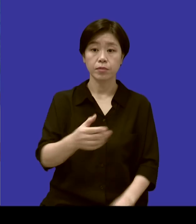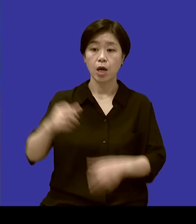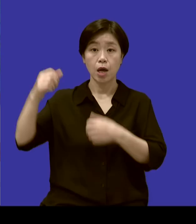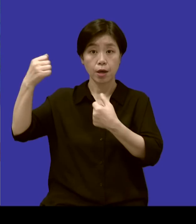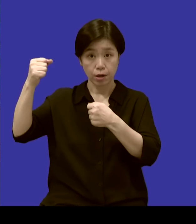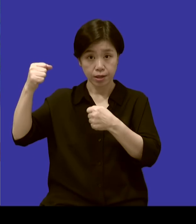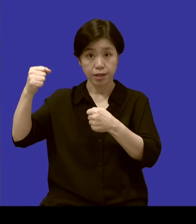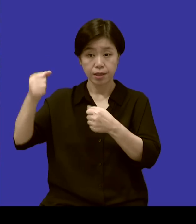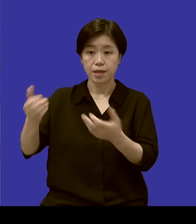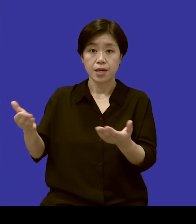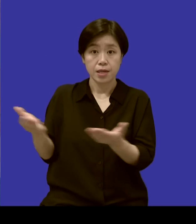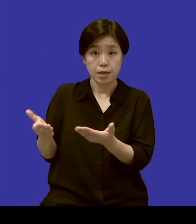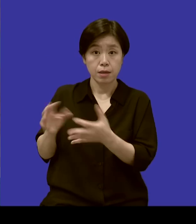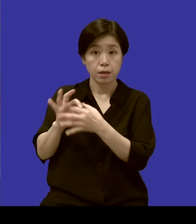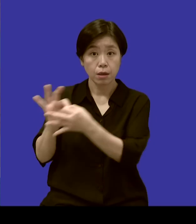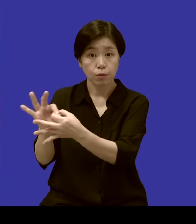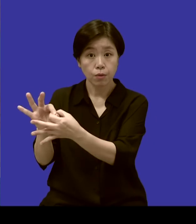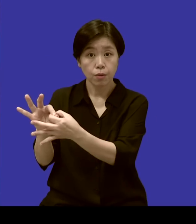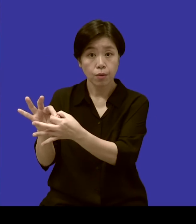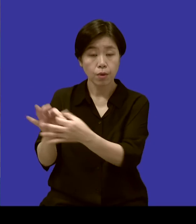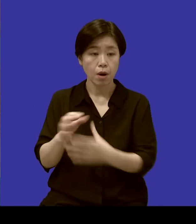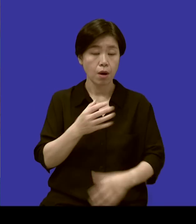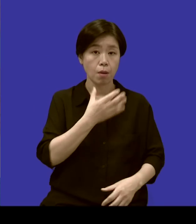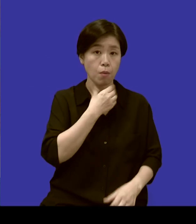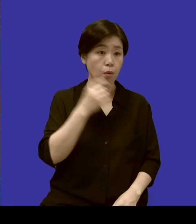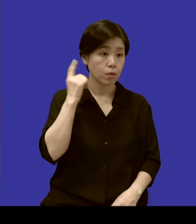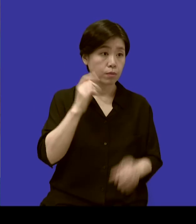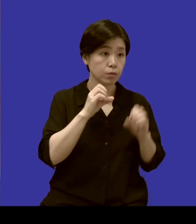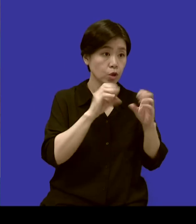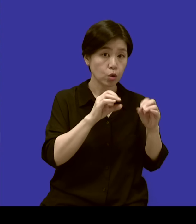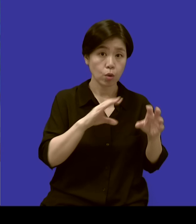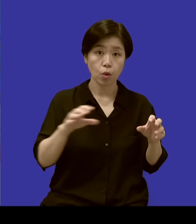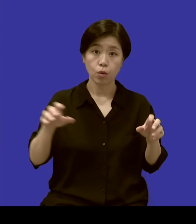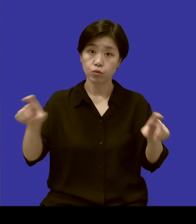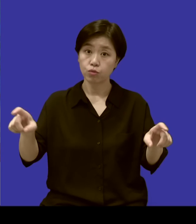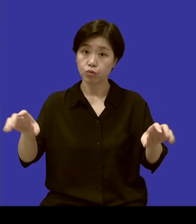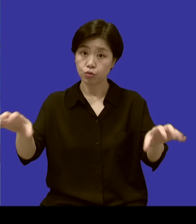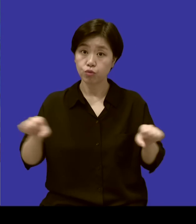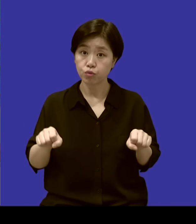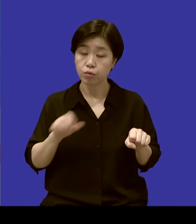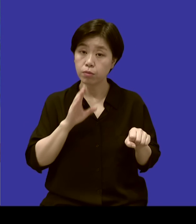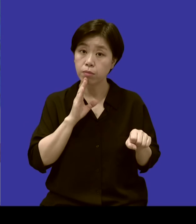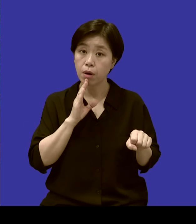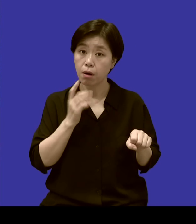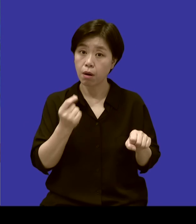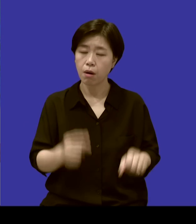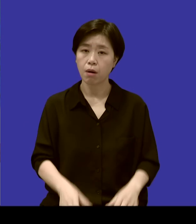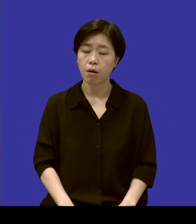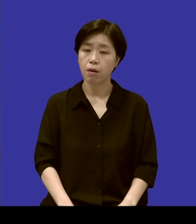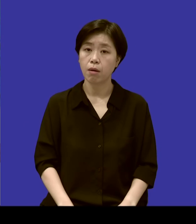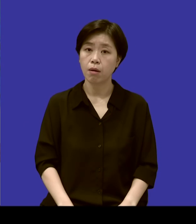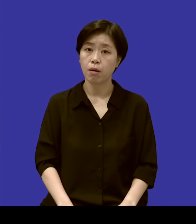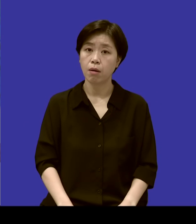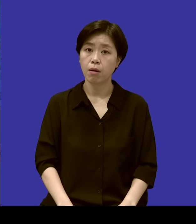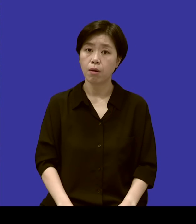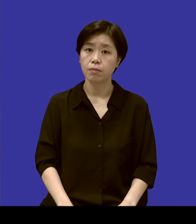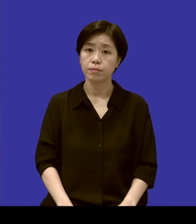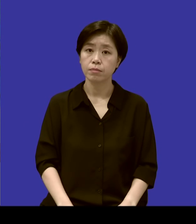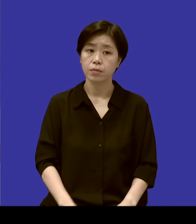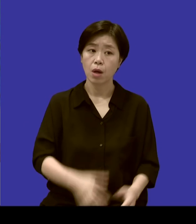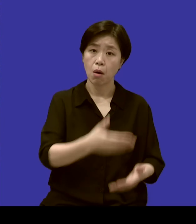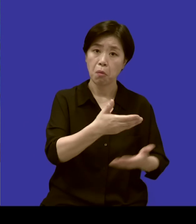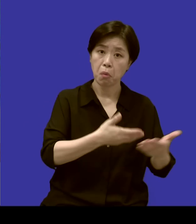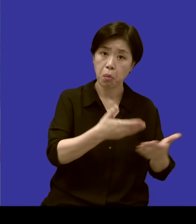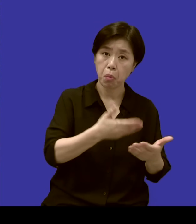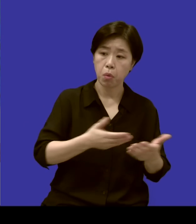계속 하고 계시는 거잖아요. 일도 하실 텐데. 네네. 일을 계속 하고 그럼 이거 1대1 막 양육하고 뭐 이렇게 계속 교제를 하고 하려면